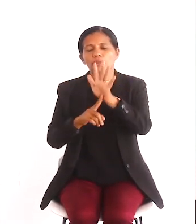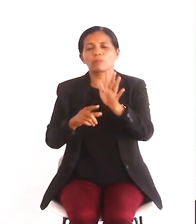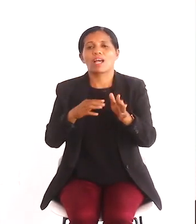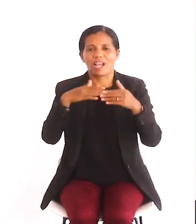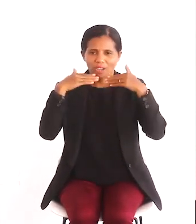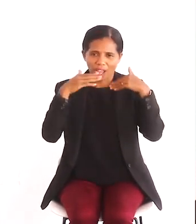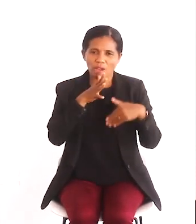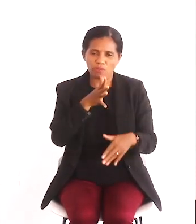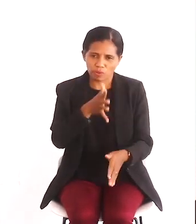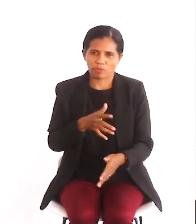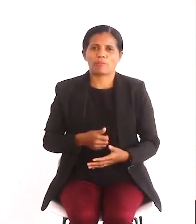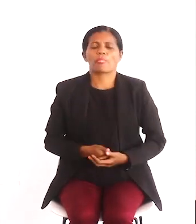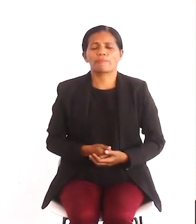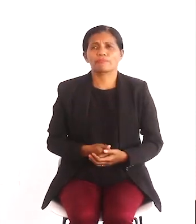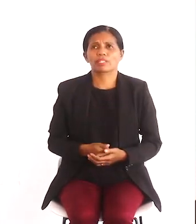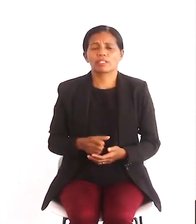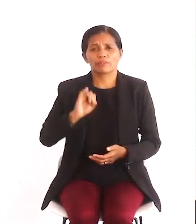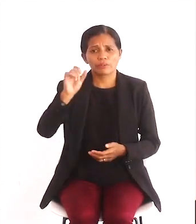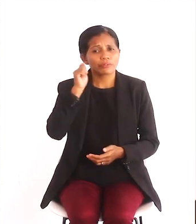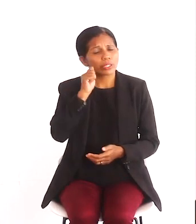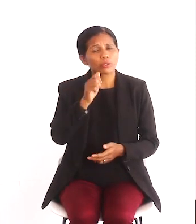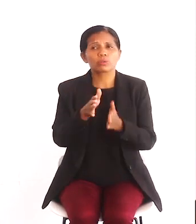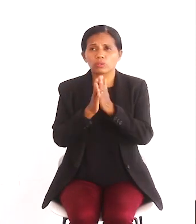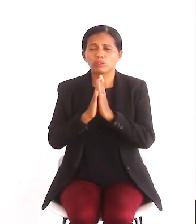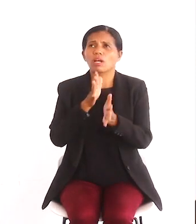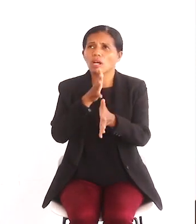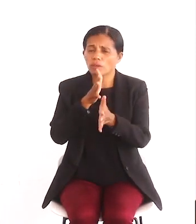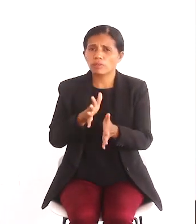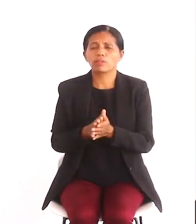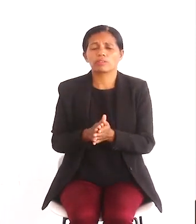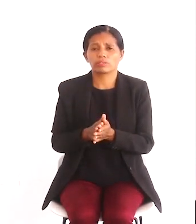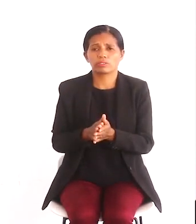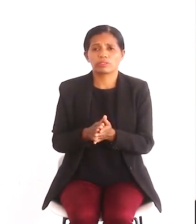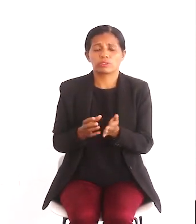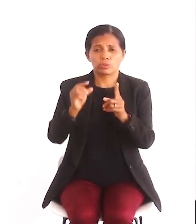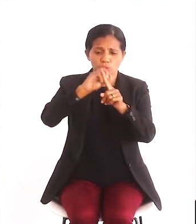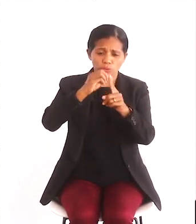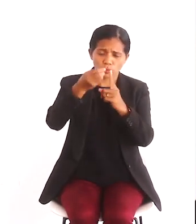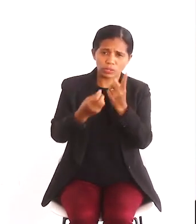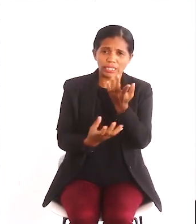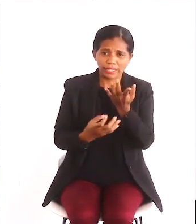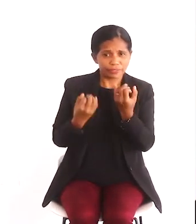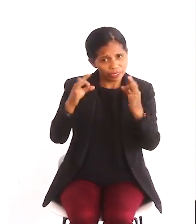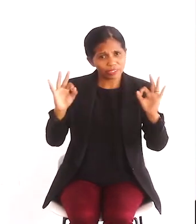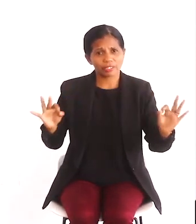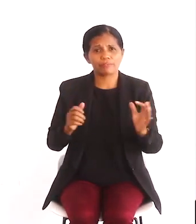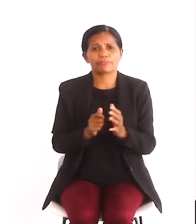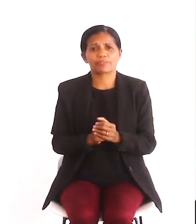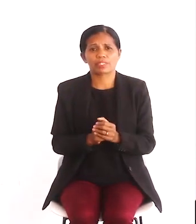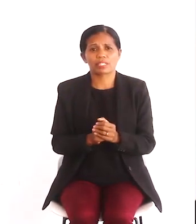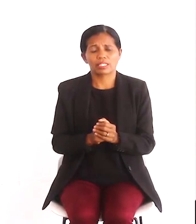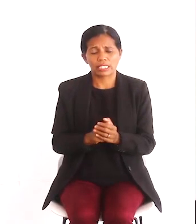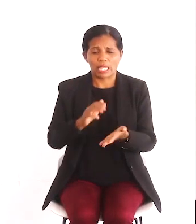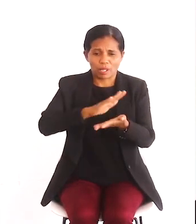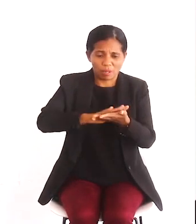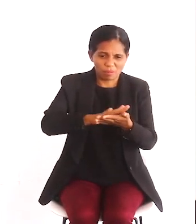husu. Avo, uri sona pronto naga, nia hamos Titu nia infating ia suratahang